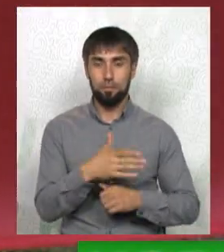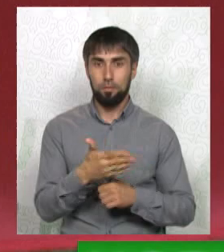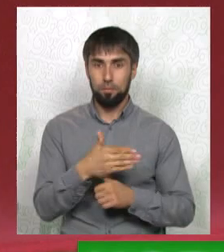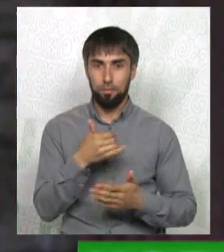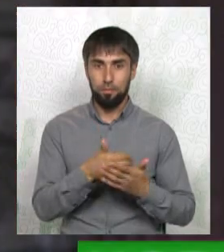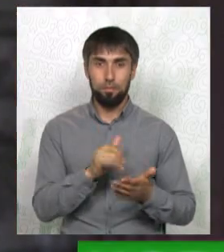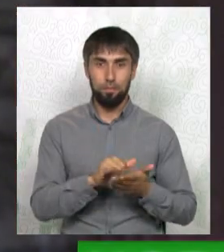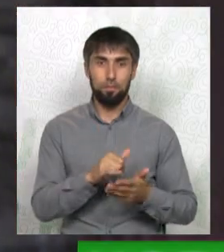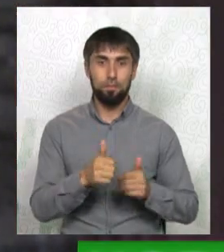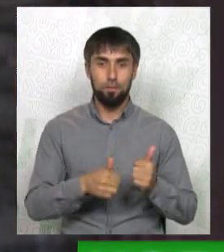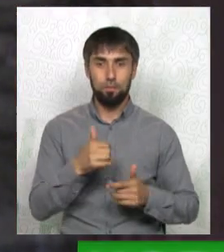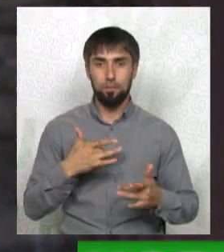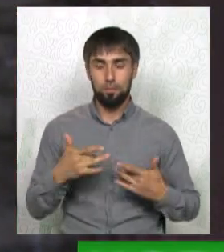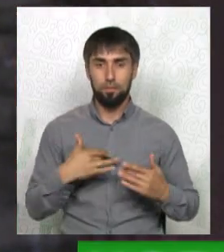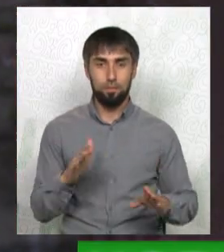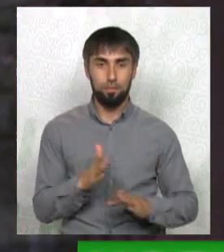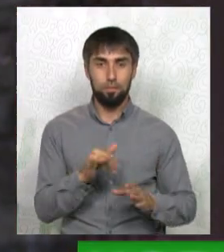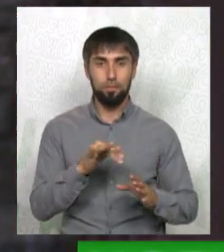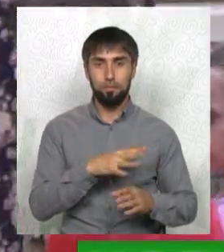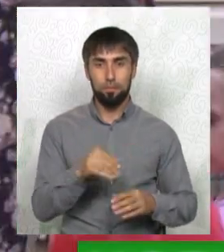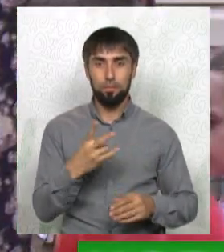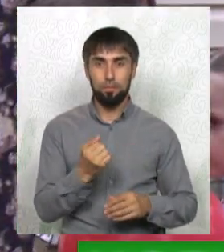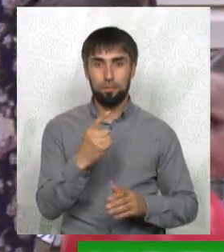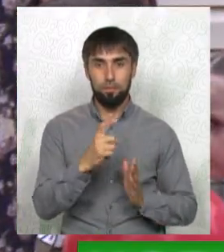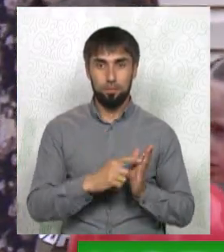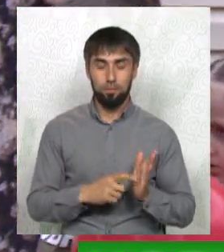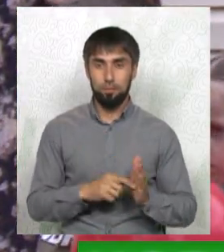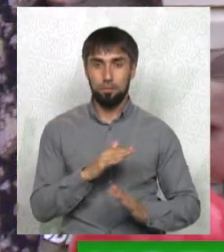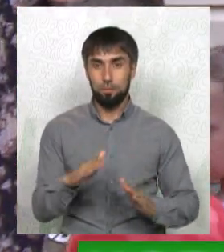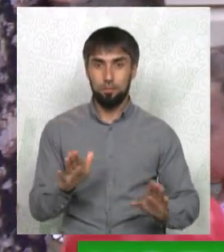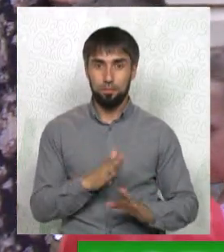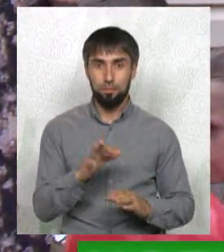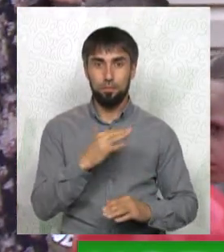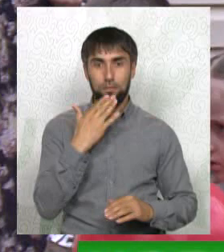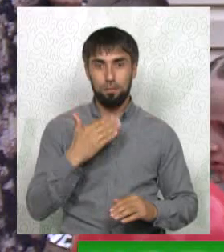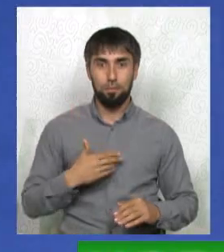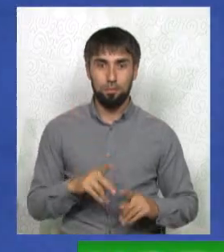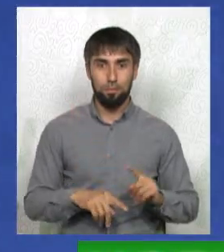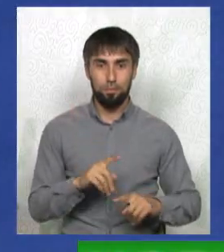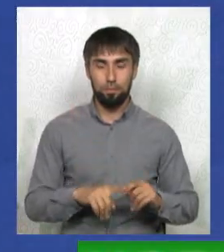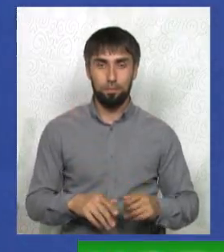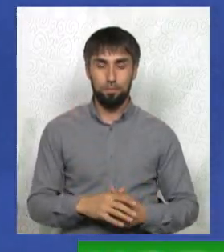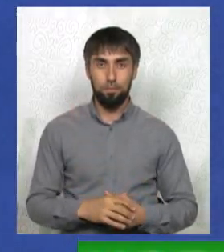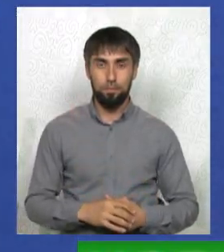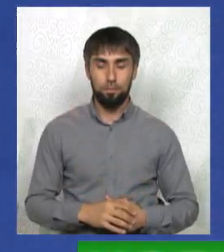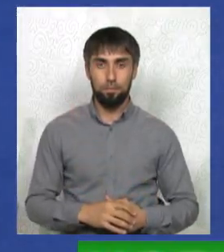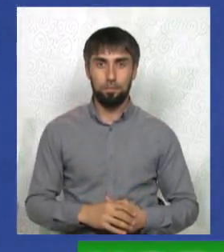флаг, конкурсы, танцы и песни. И все на одну тему. Дети поют о любви к родине.